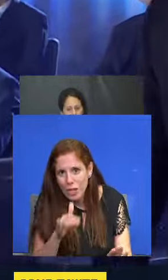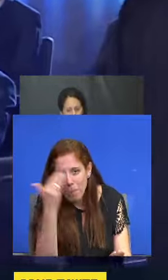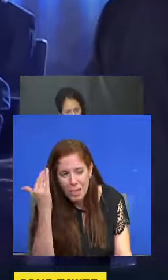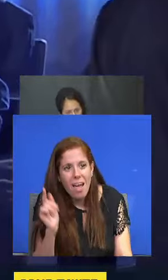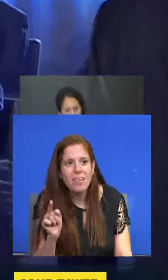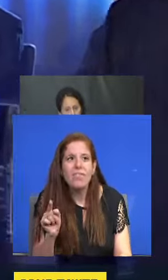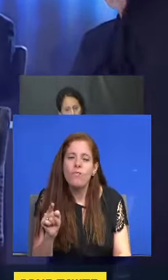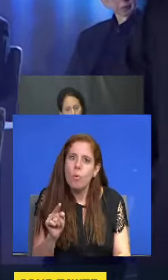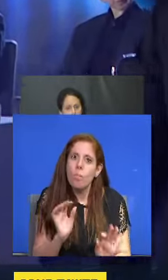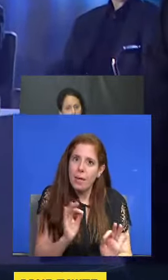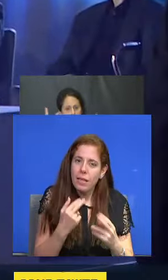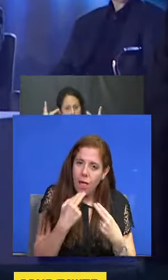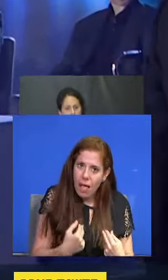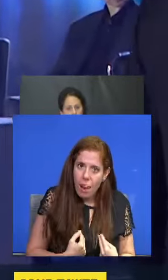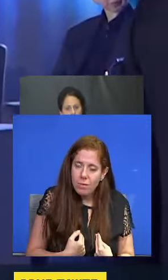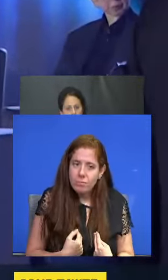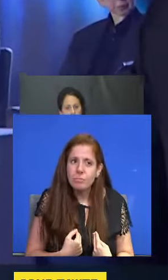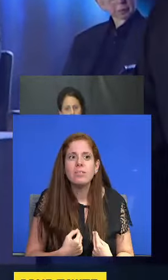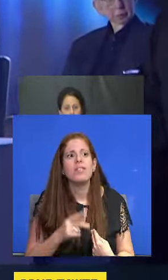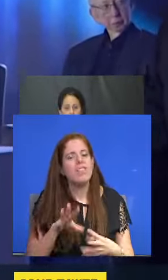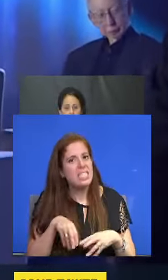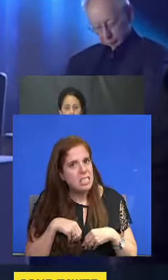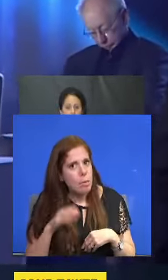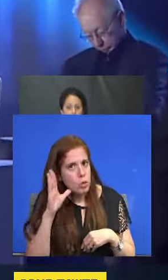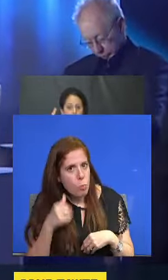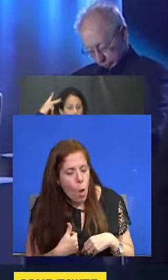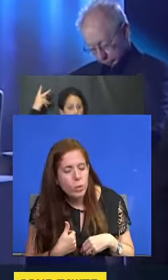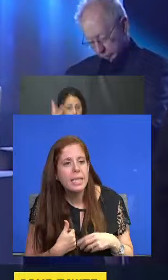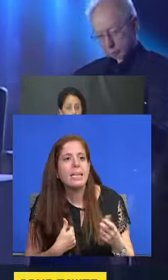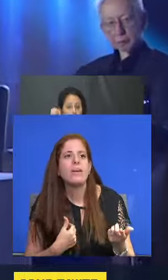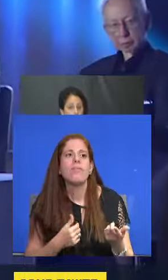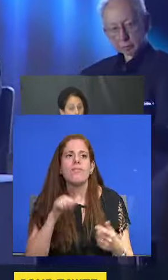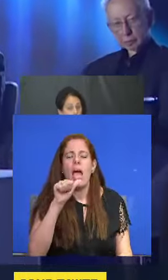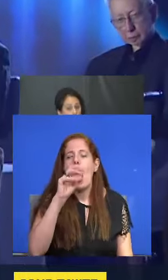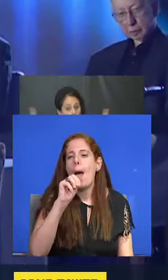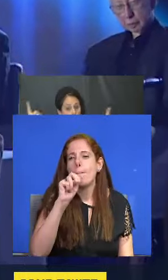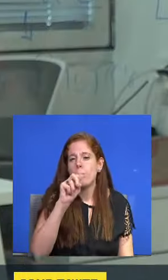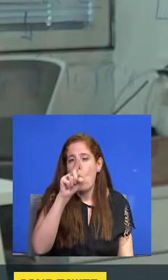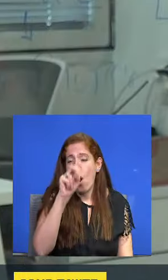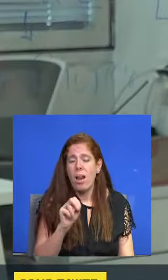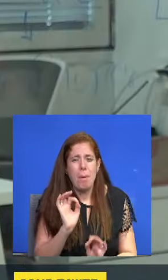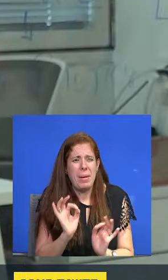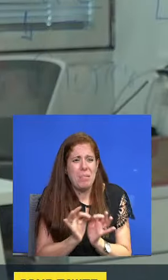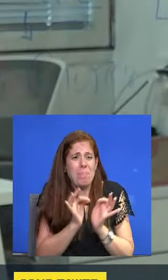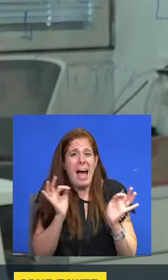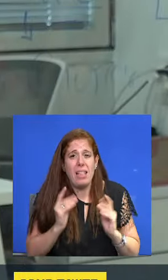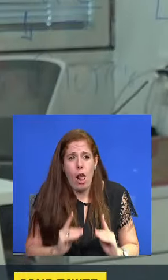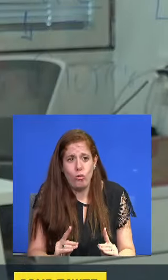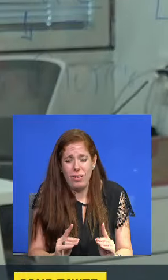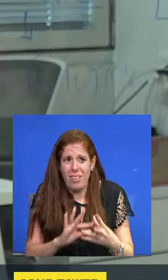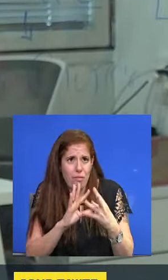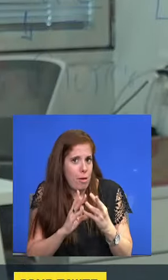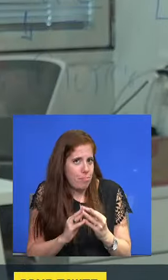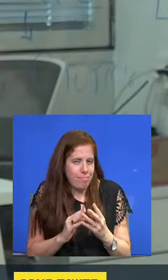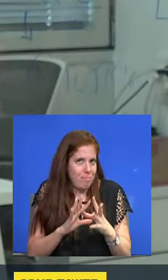והוא אשכרה ענה לי. והסכים לשמוע אותי, ואמנון היה באמת בתחילת הדרך, ובכלל, כאילו, אחד